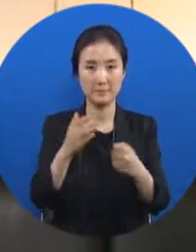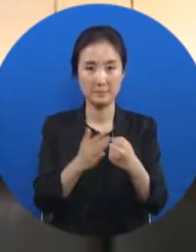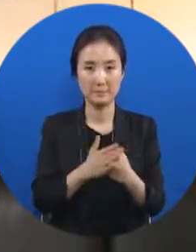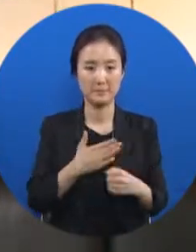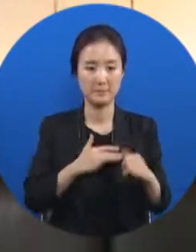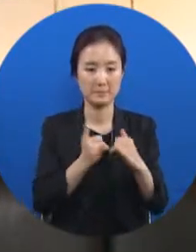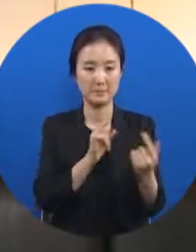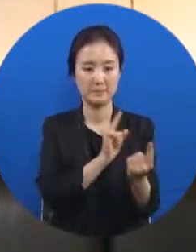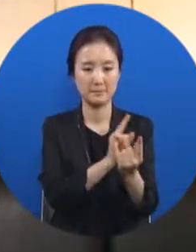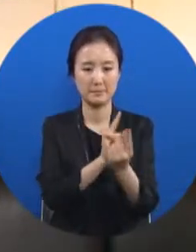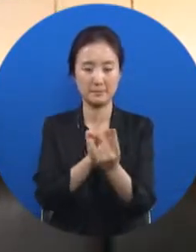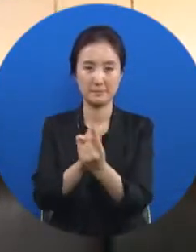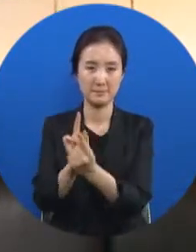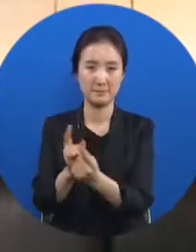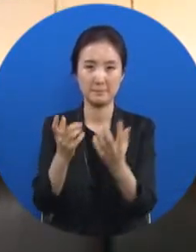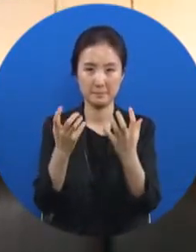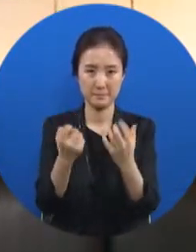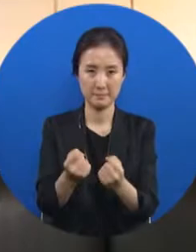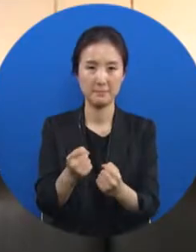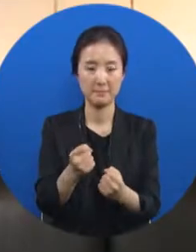많이 도와주셨습니다. 그래서